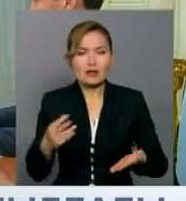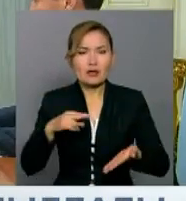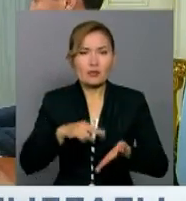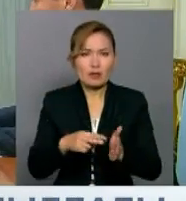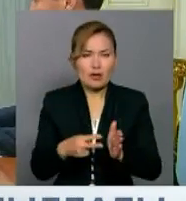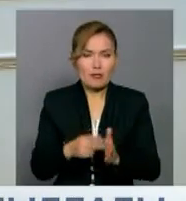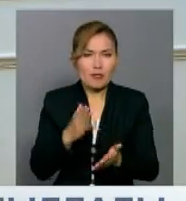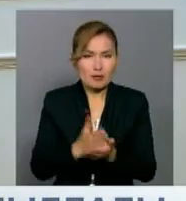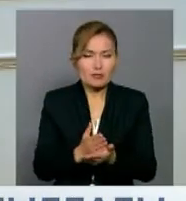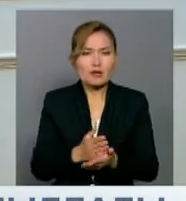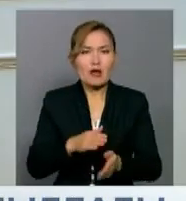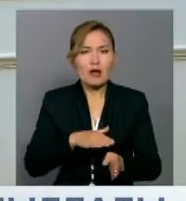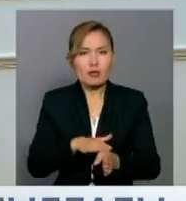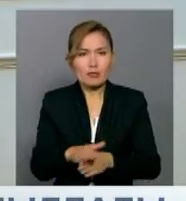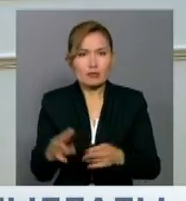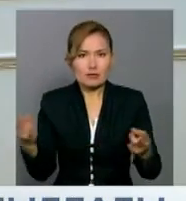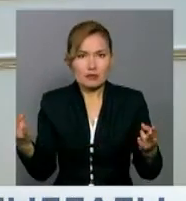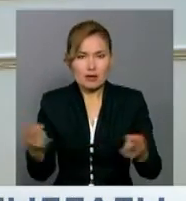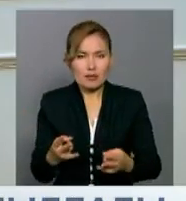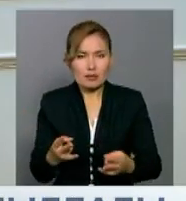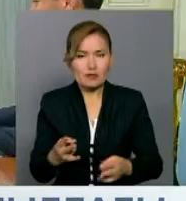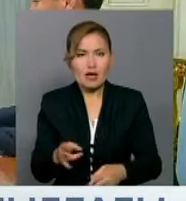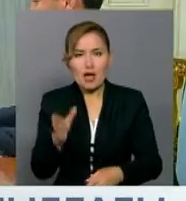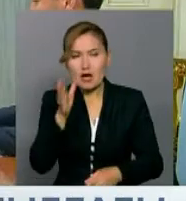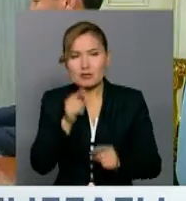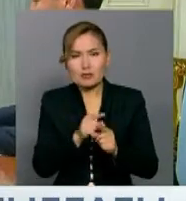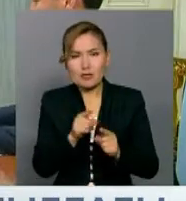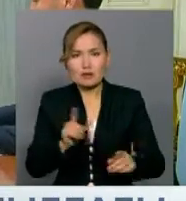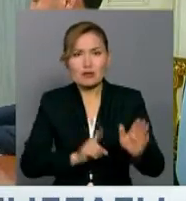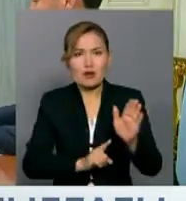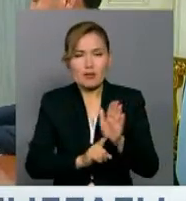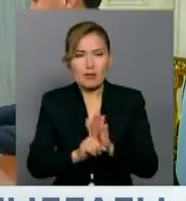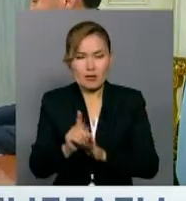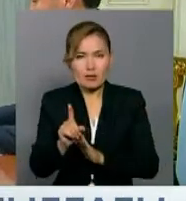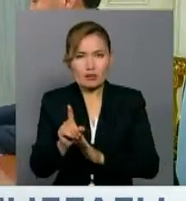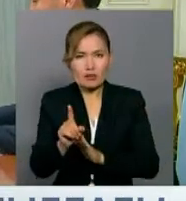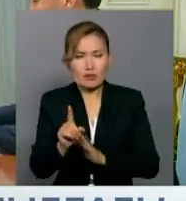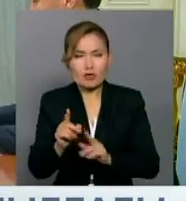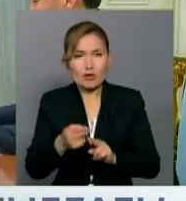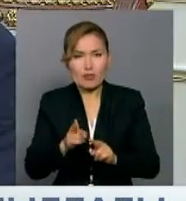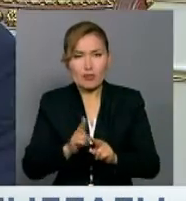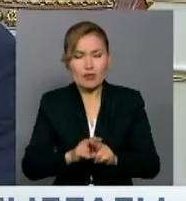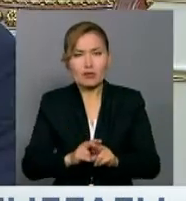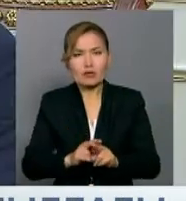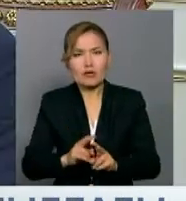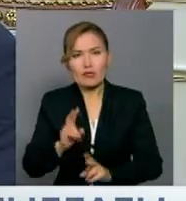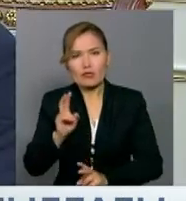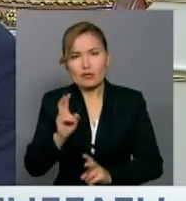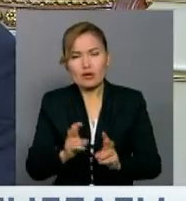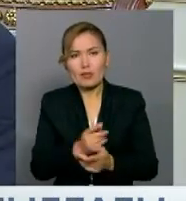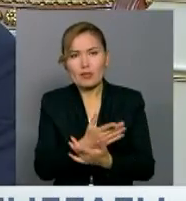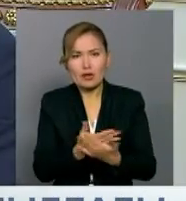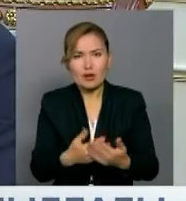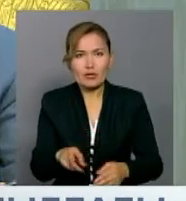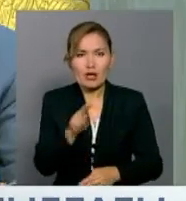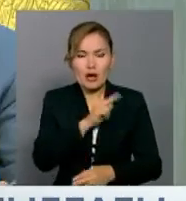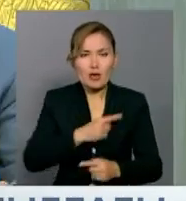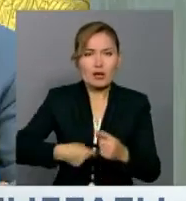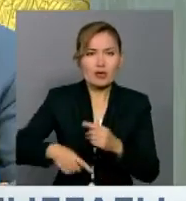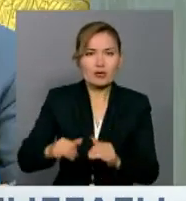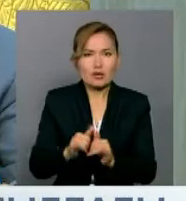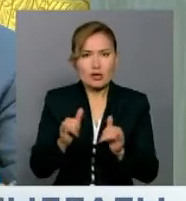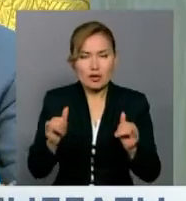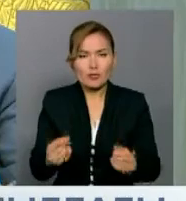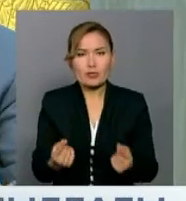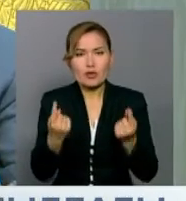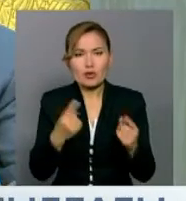көреміз. С момента запуска программы трансформации прошло 3 года. Работа проводится,